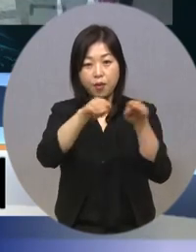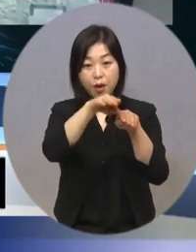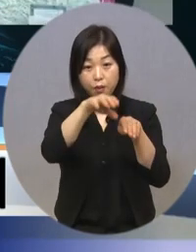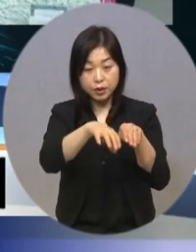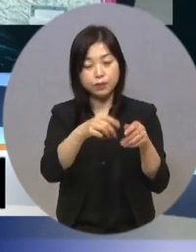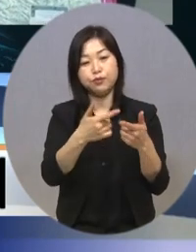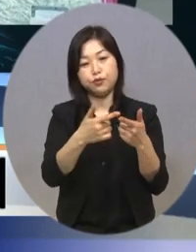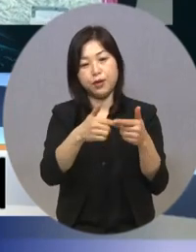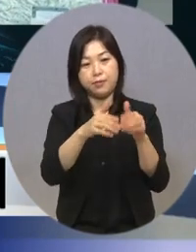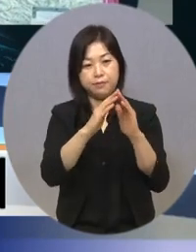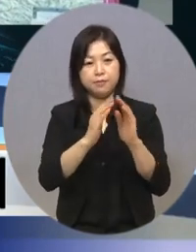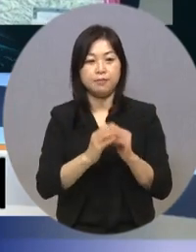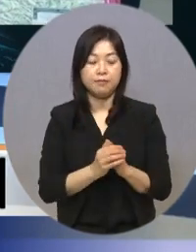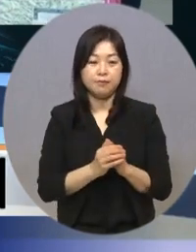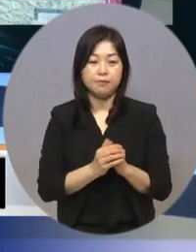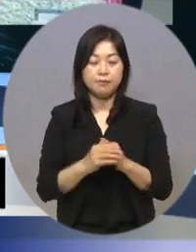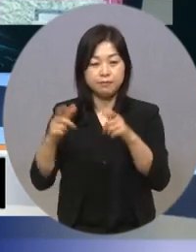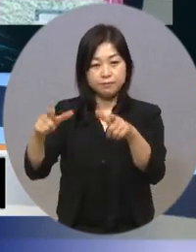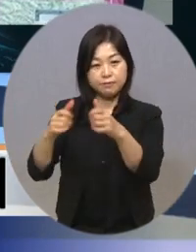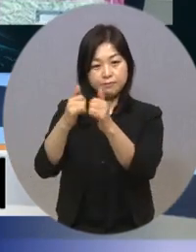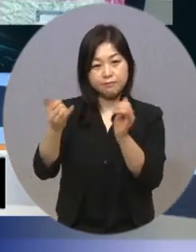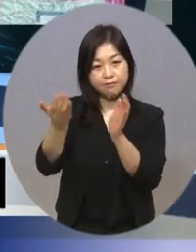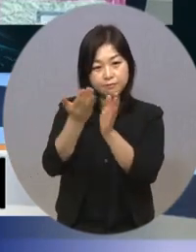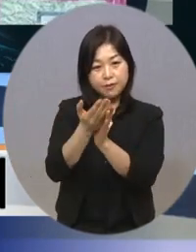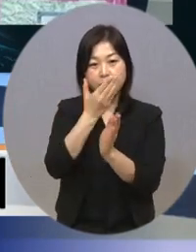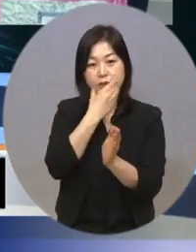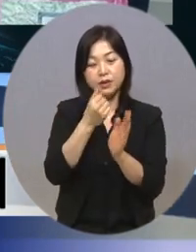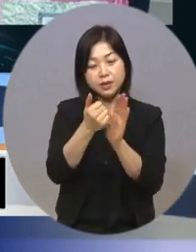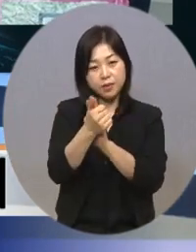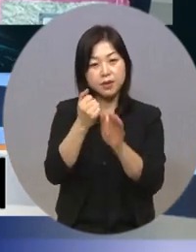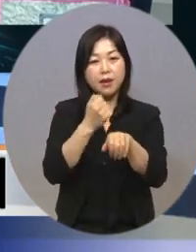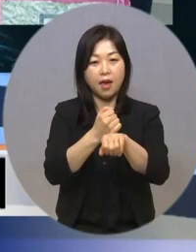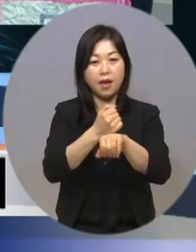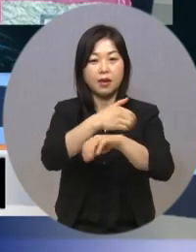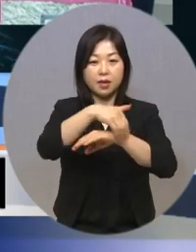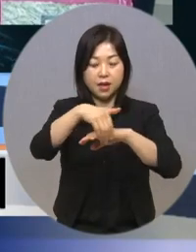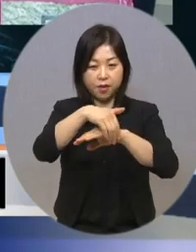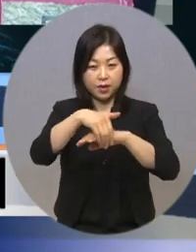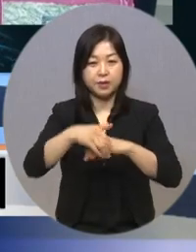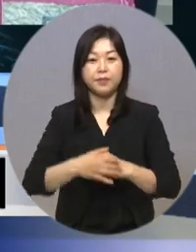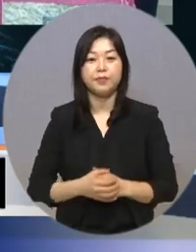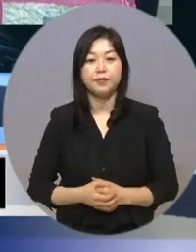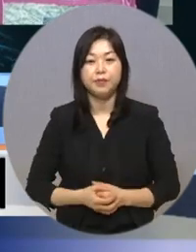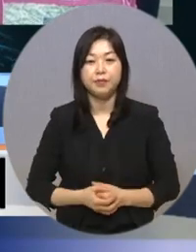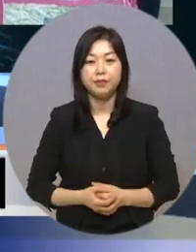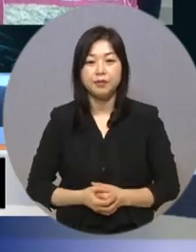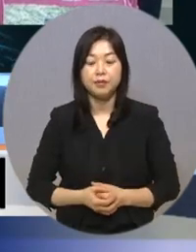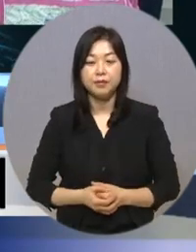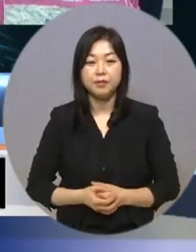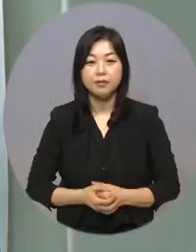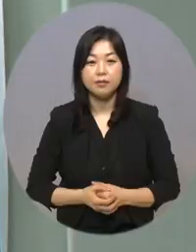들어섰습니다. 주민 맞춤형 복지 서비스를 제공할 전망인데요. 황병양 기자가 보도합니다.